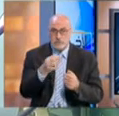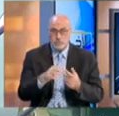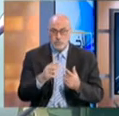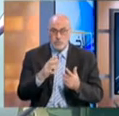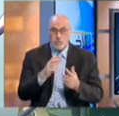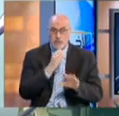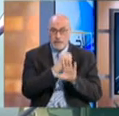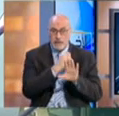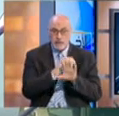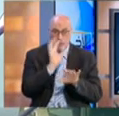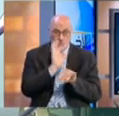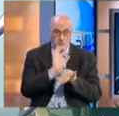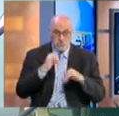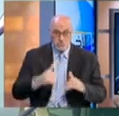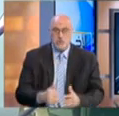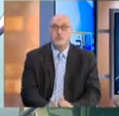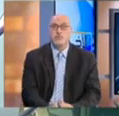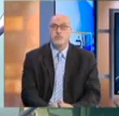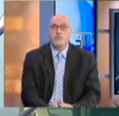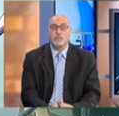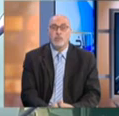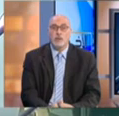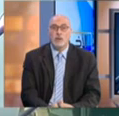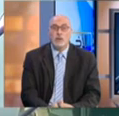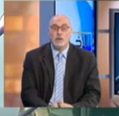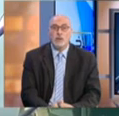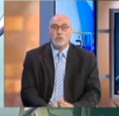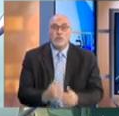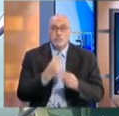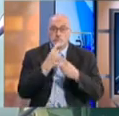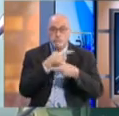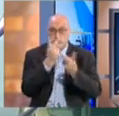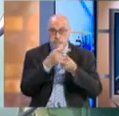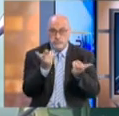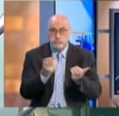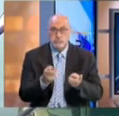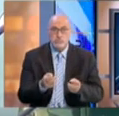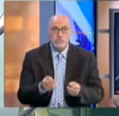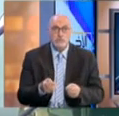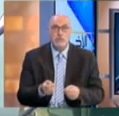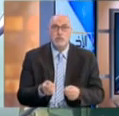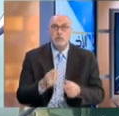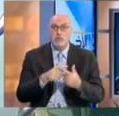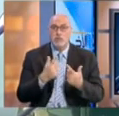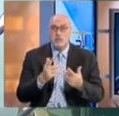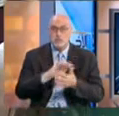الوطن والشعب. هذه الاعترافات التي فضحت